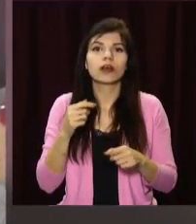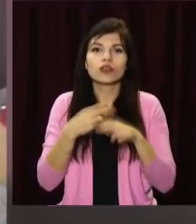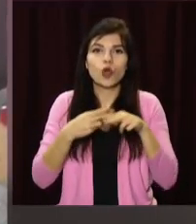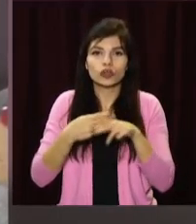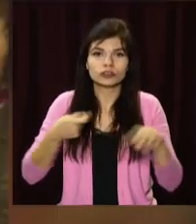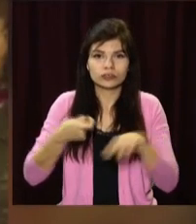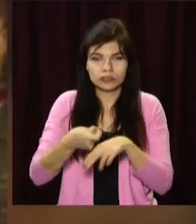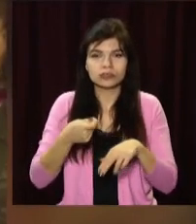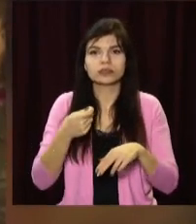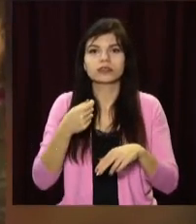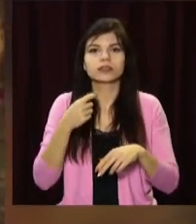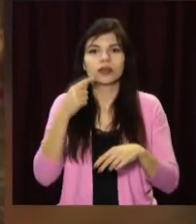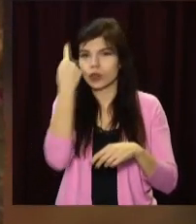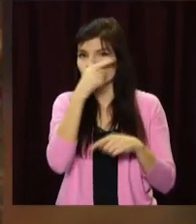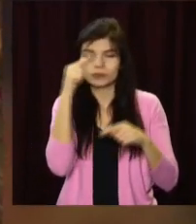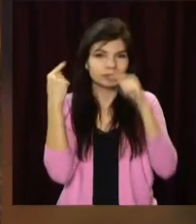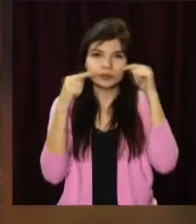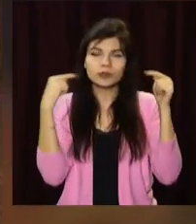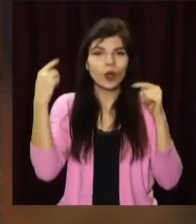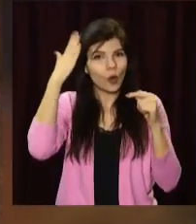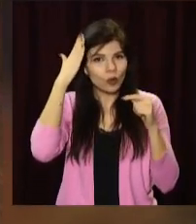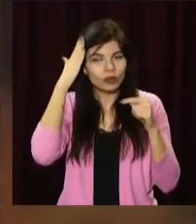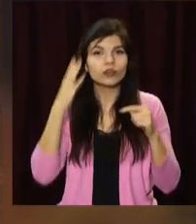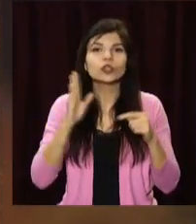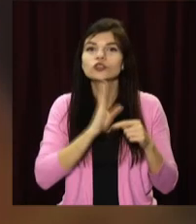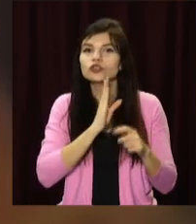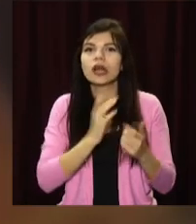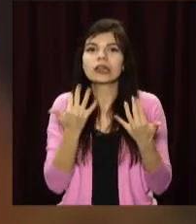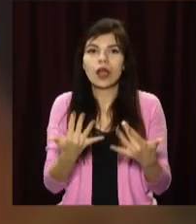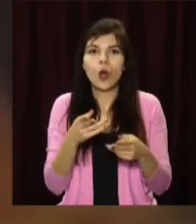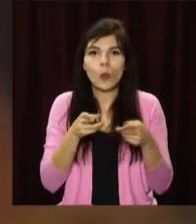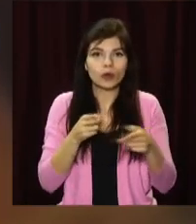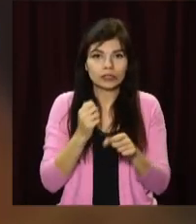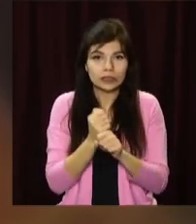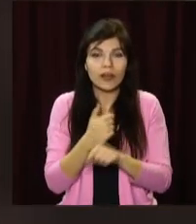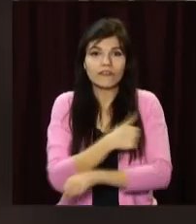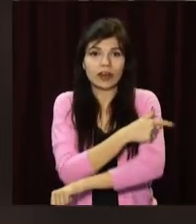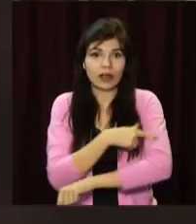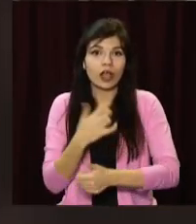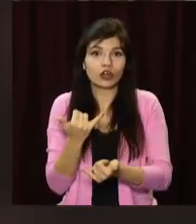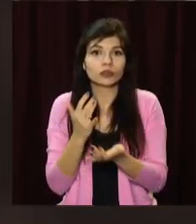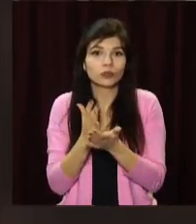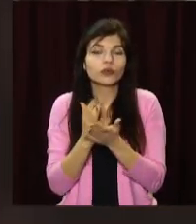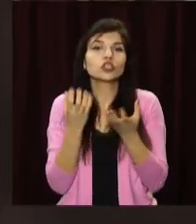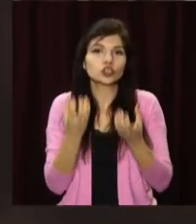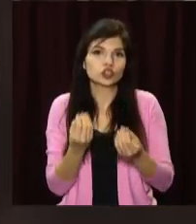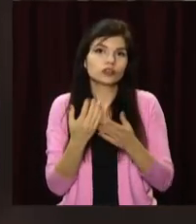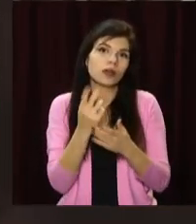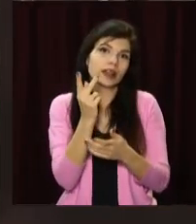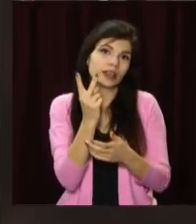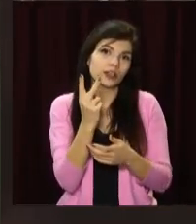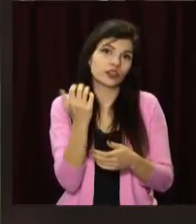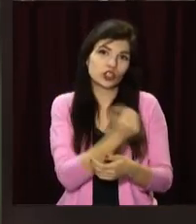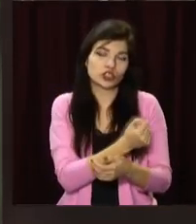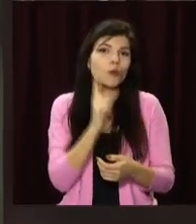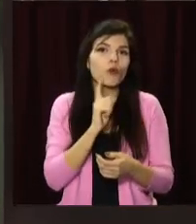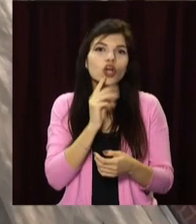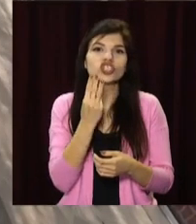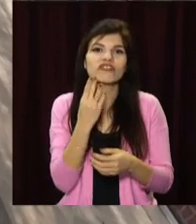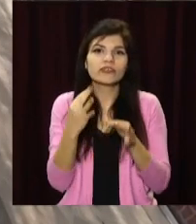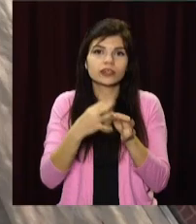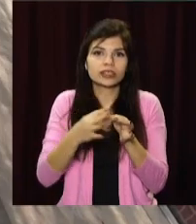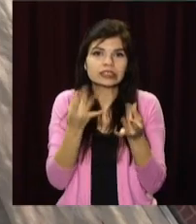черепно-мозковою травмою, струсом головного мозку, множинними різаними і колотими ранами на обличчі та голові. Жінці зробили кілька операцій. У лікарні